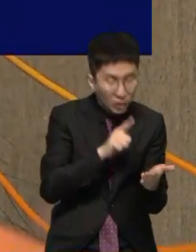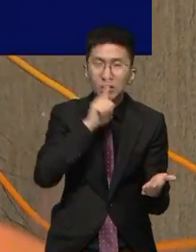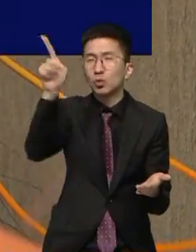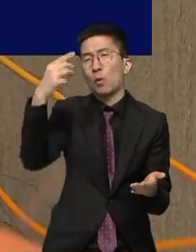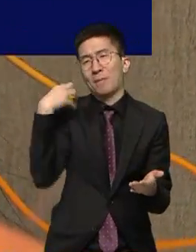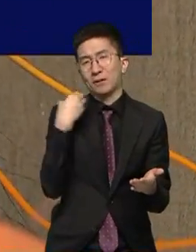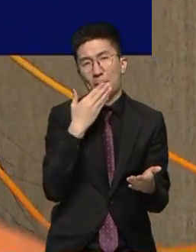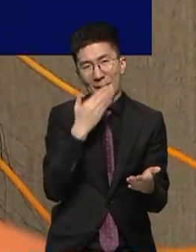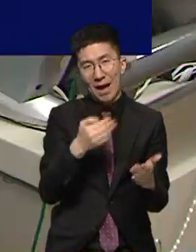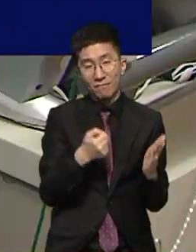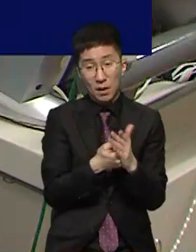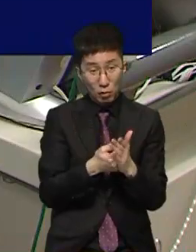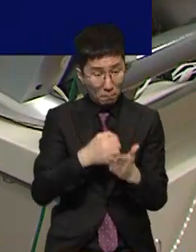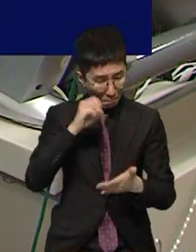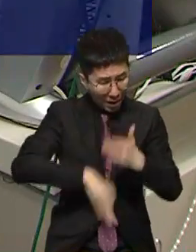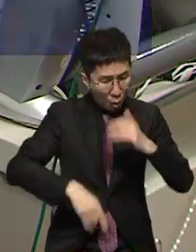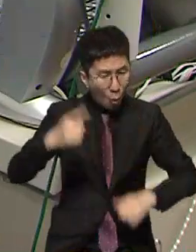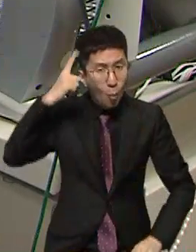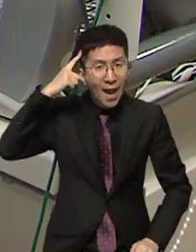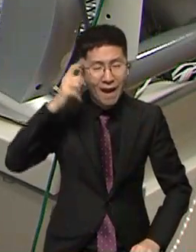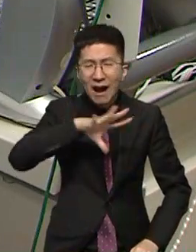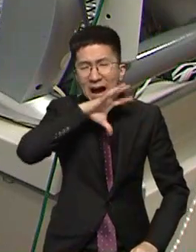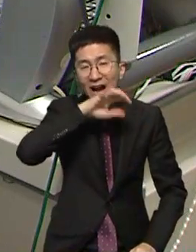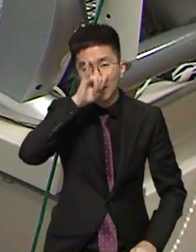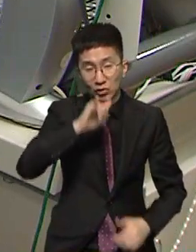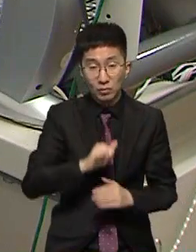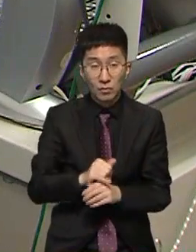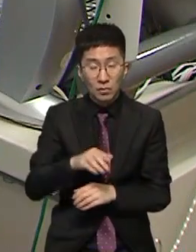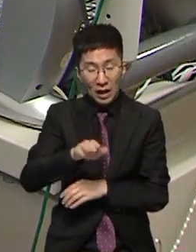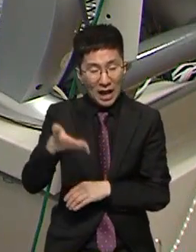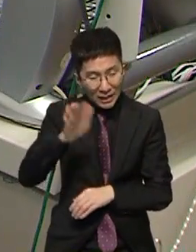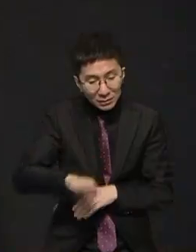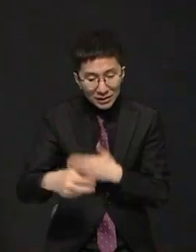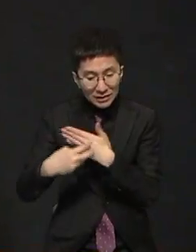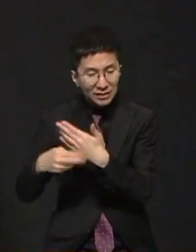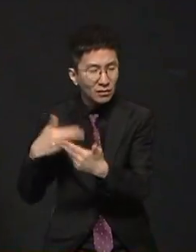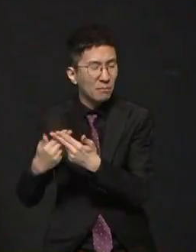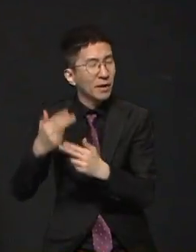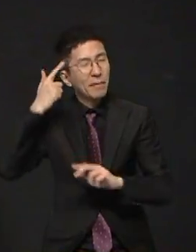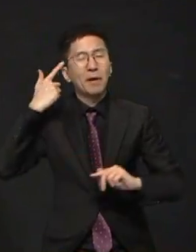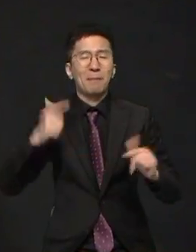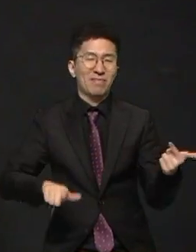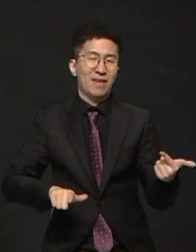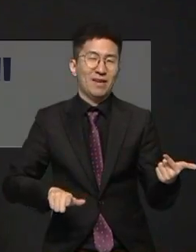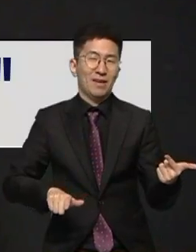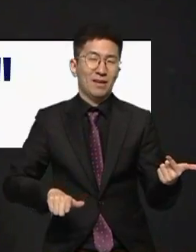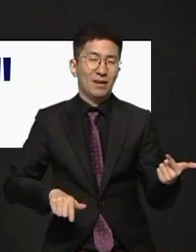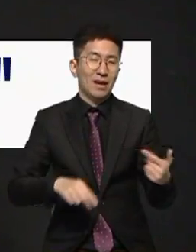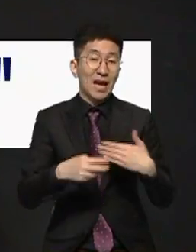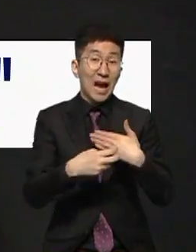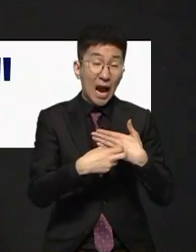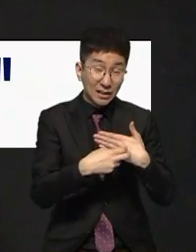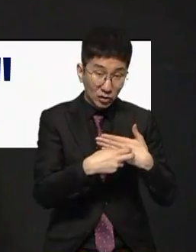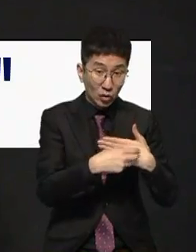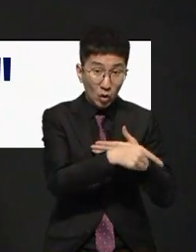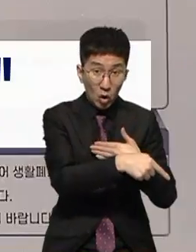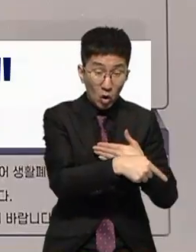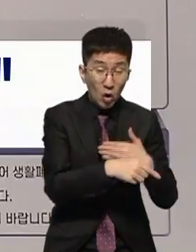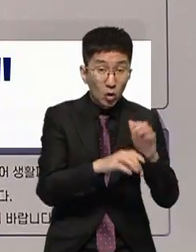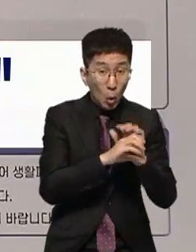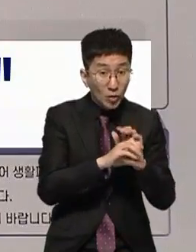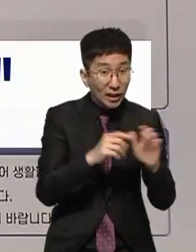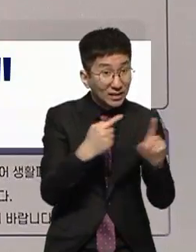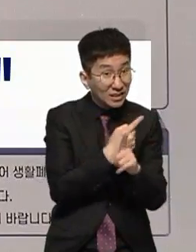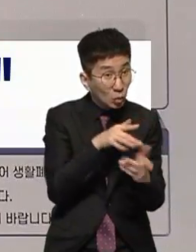배제할 이유가 없다는 겁니다 의사 단체는 반대하고 있습니다 한의원에서는 코로나 치료제 처방이